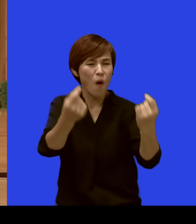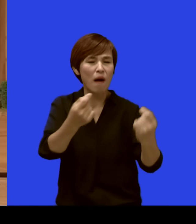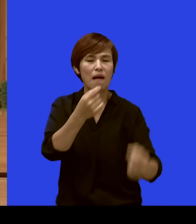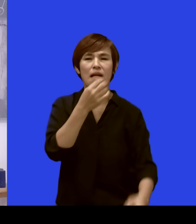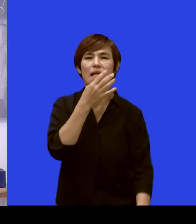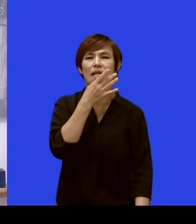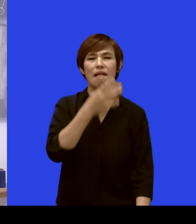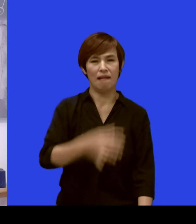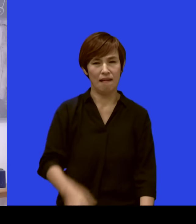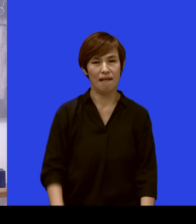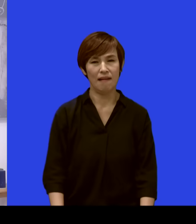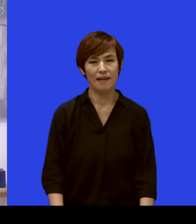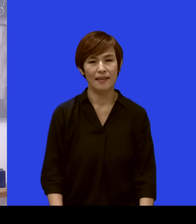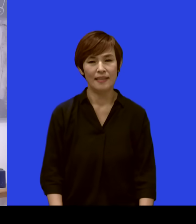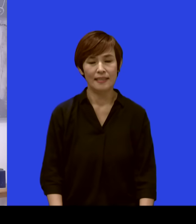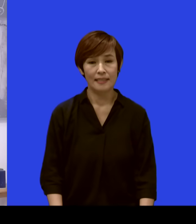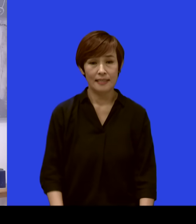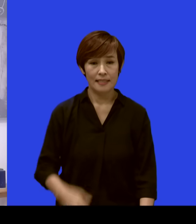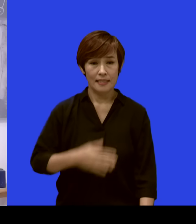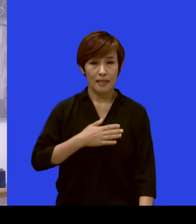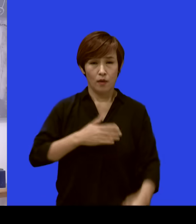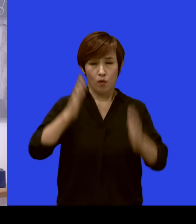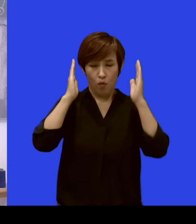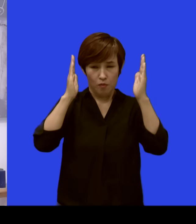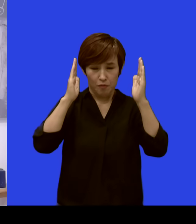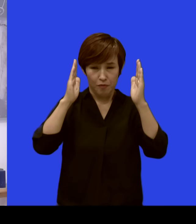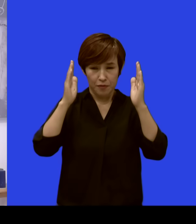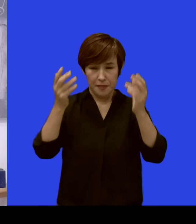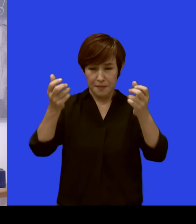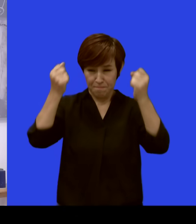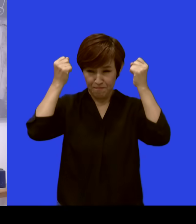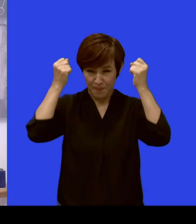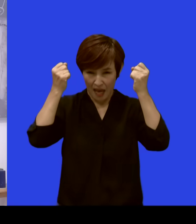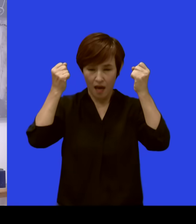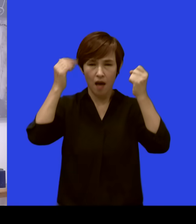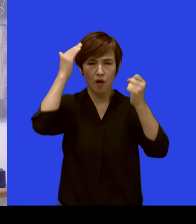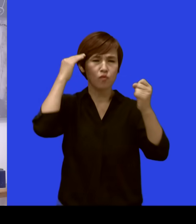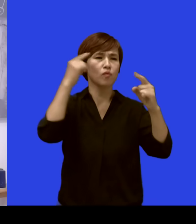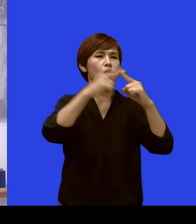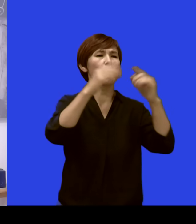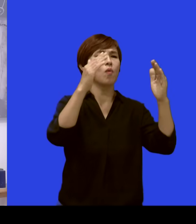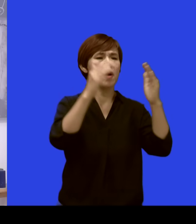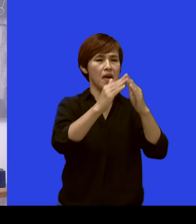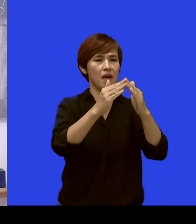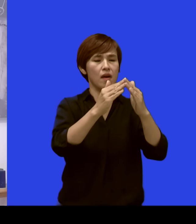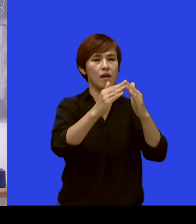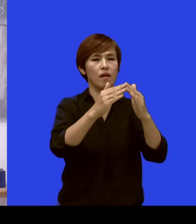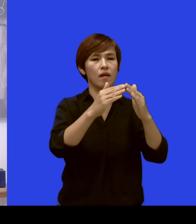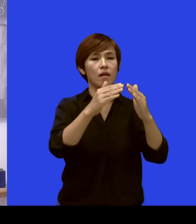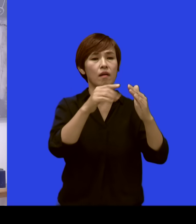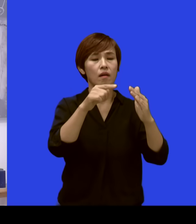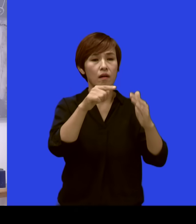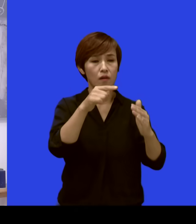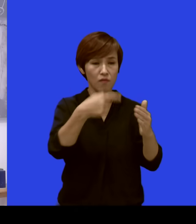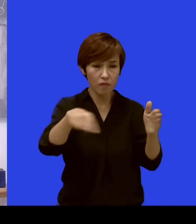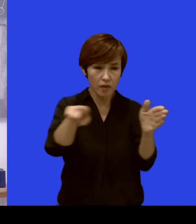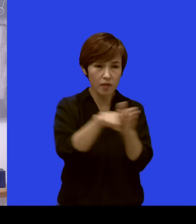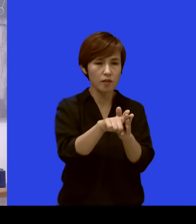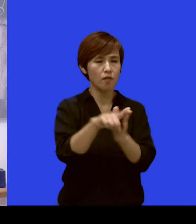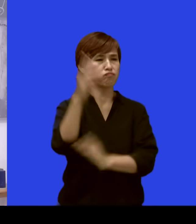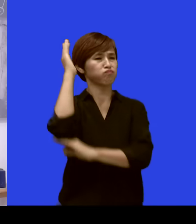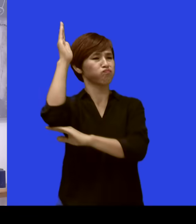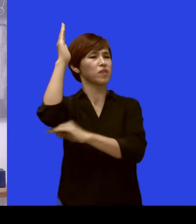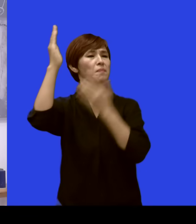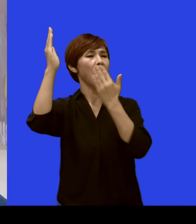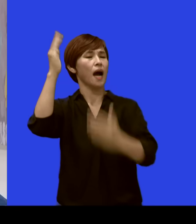거예요. 그래서 저는 내가 공부하고 학위를 받았으면 한국교회에서 한국교회를 향해서 학자적 양심의 근거에서 발언할 수